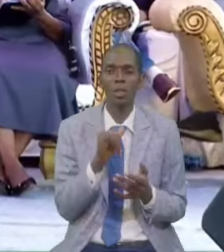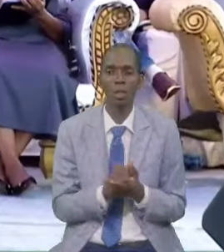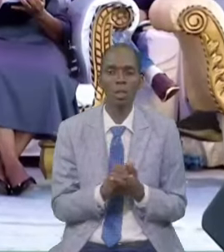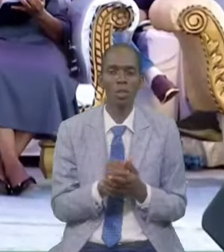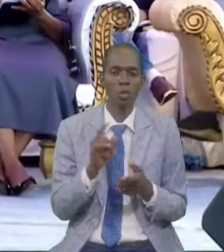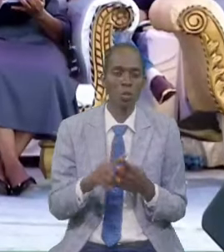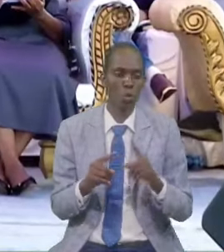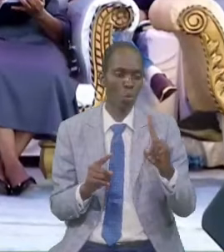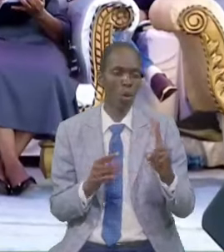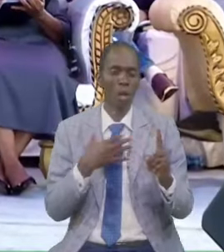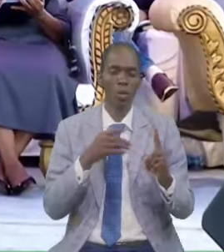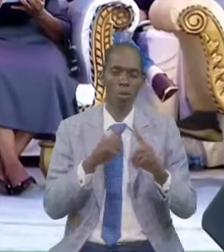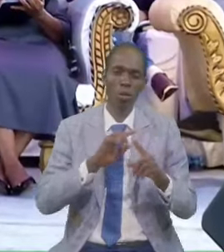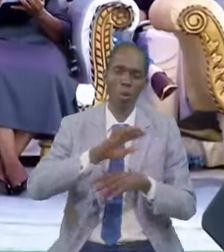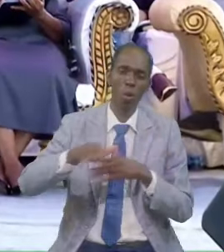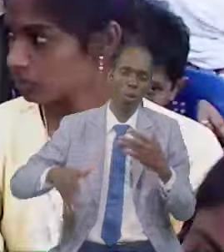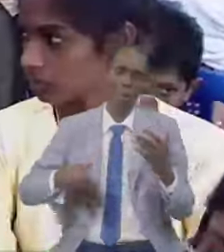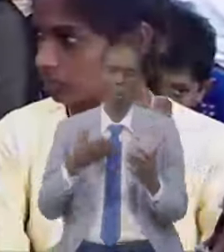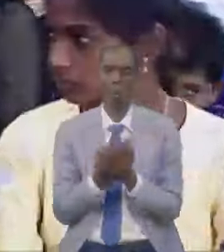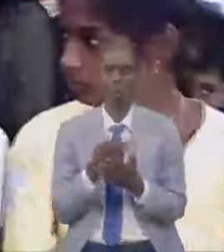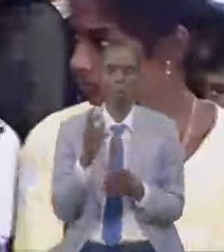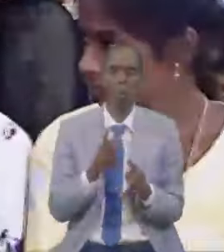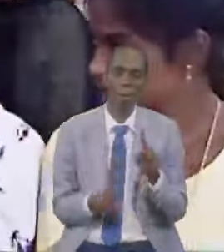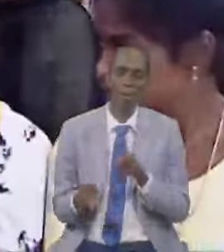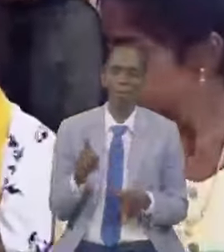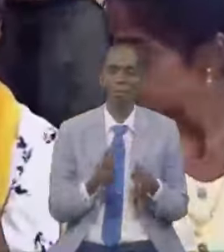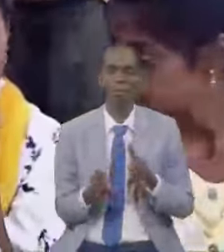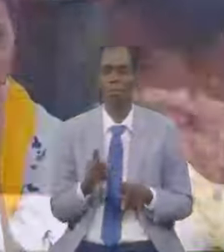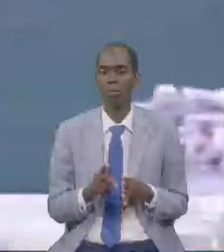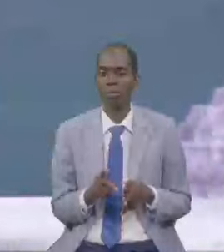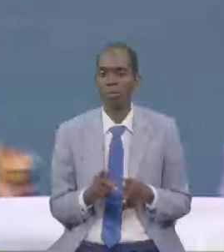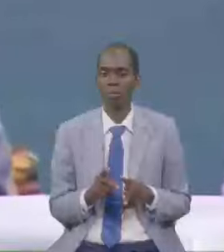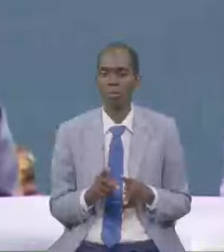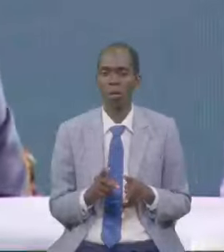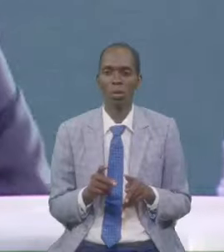person. అయినప్పటికీ పౌలుతో చెప్పిన ప్రభు ప్రతి ఒక్కరితో చెప్తున్నారు. My grace